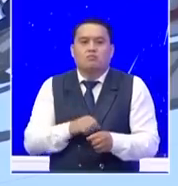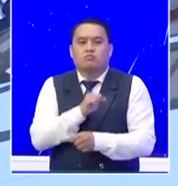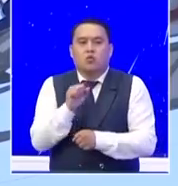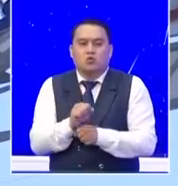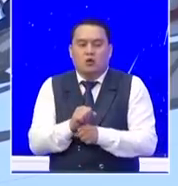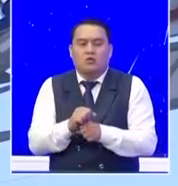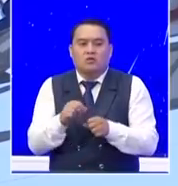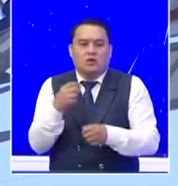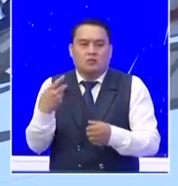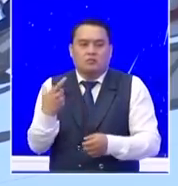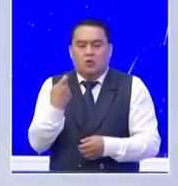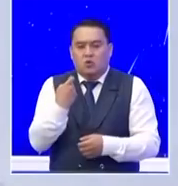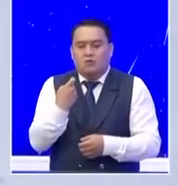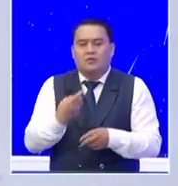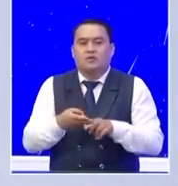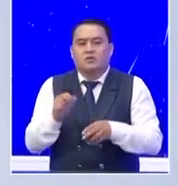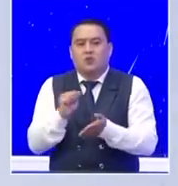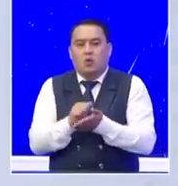замеряют температуру, проверяют документы.